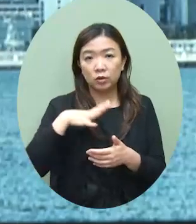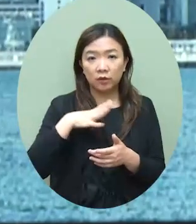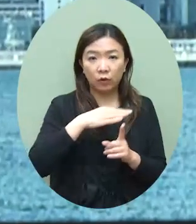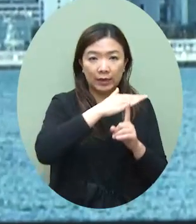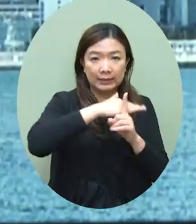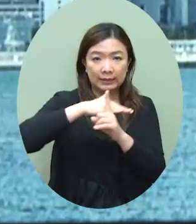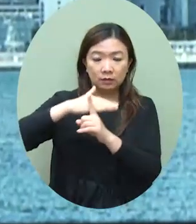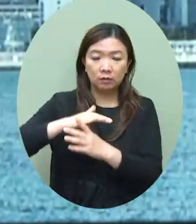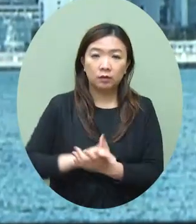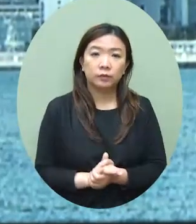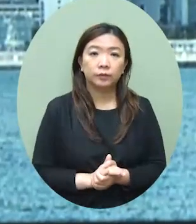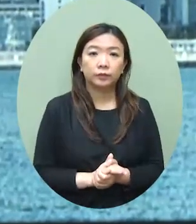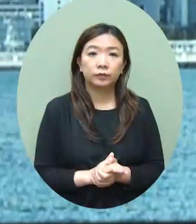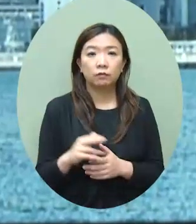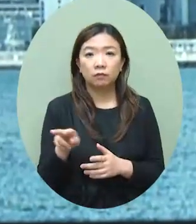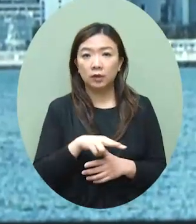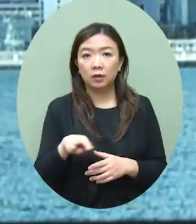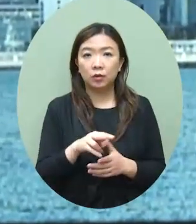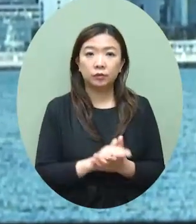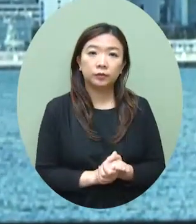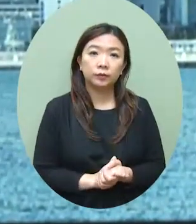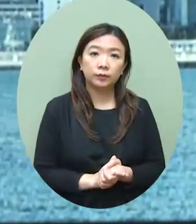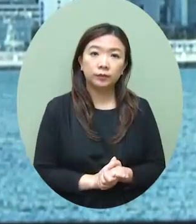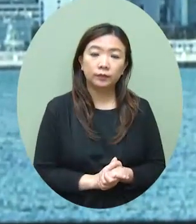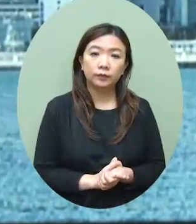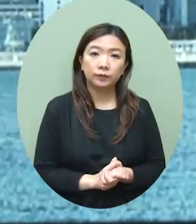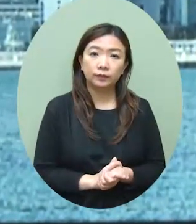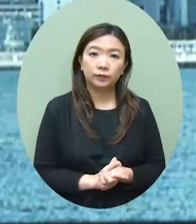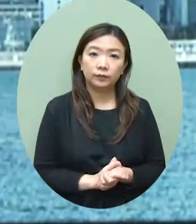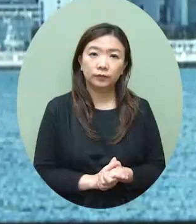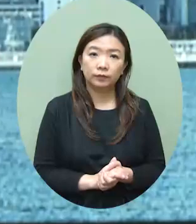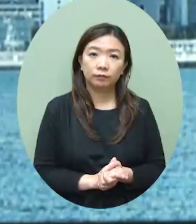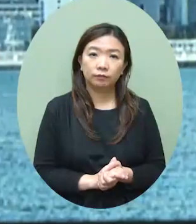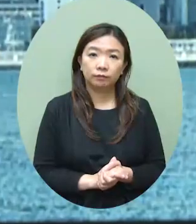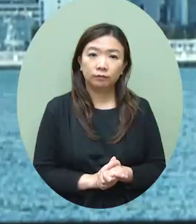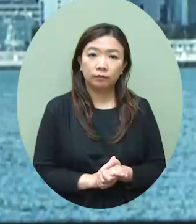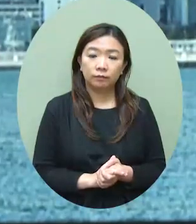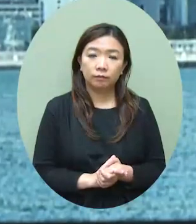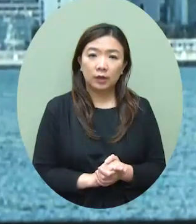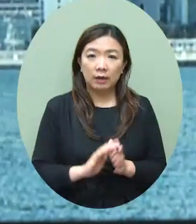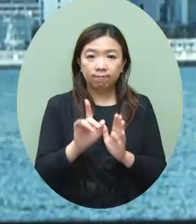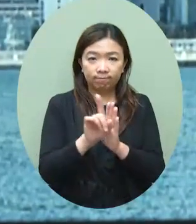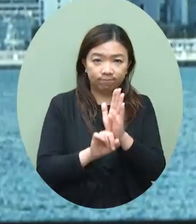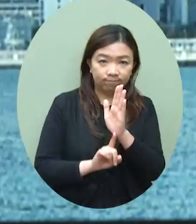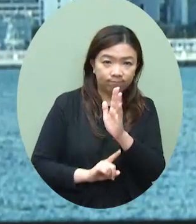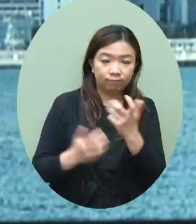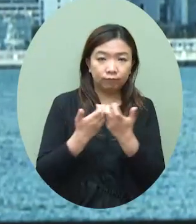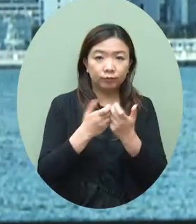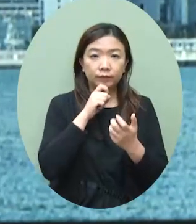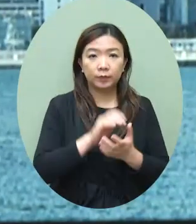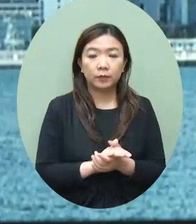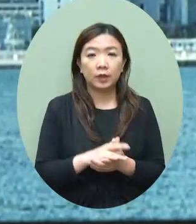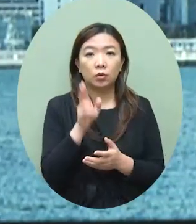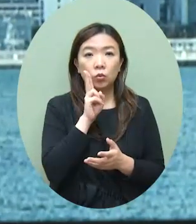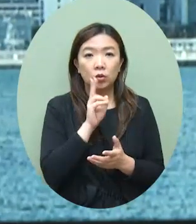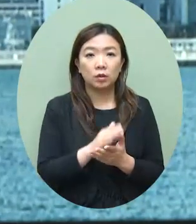呢，同樣都係有一個可觀嘅下降嘅數字嘅。例